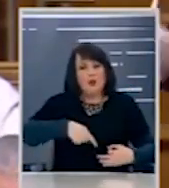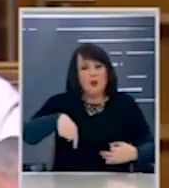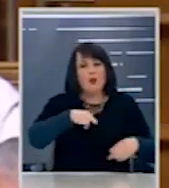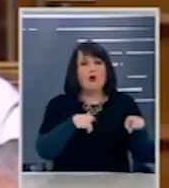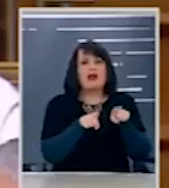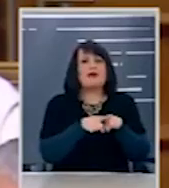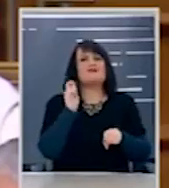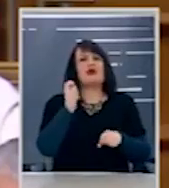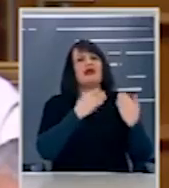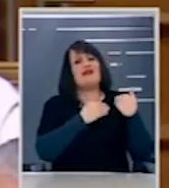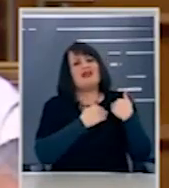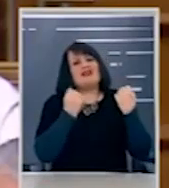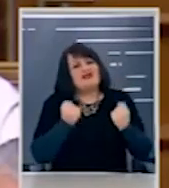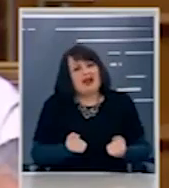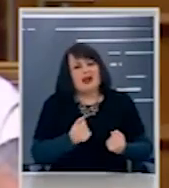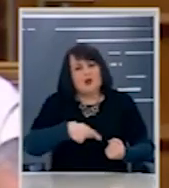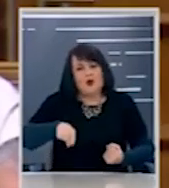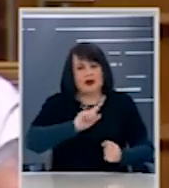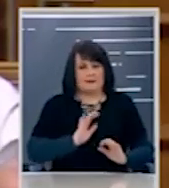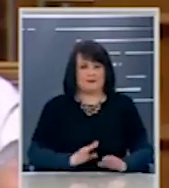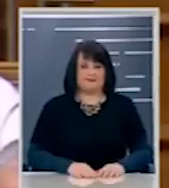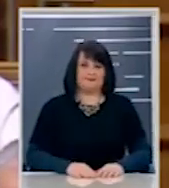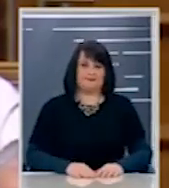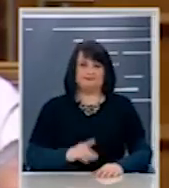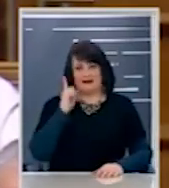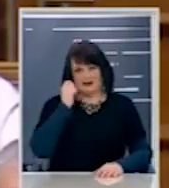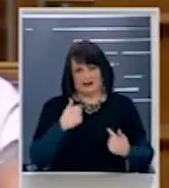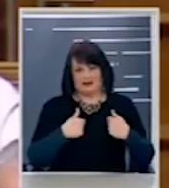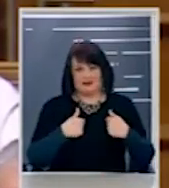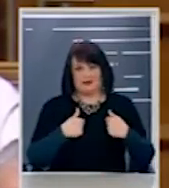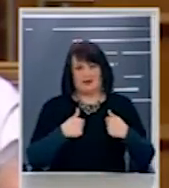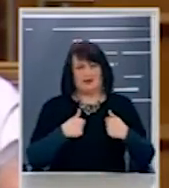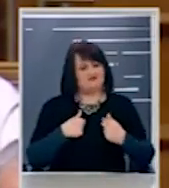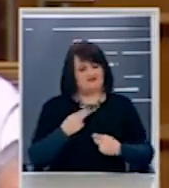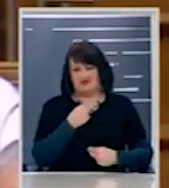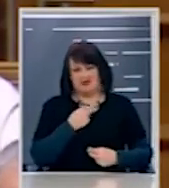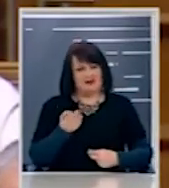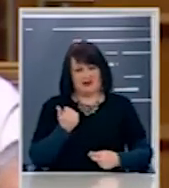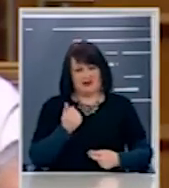πολιτική ευθύνη κτλ. Ξέρετε, εγώ, κύριε Λεβέντη, δεν έχω κανένα θέμα.